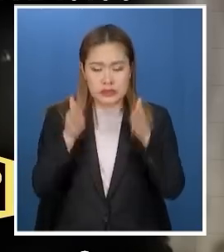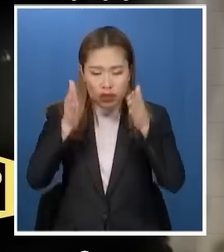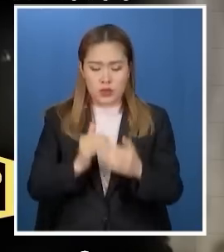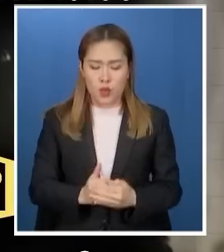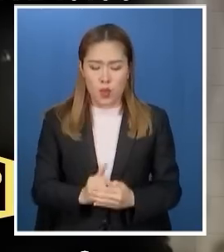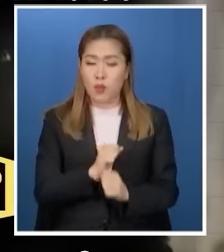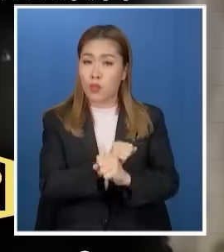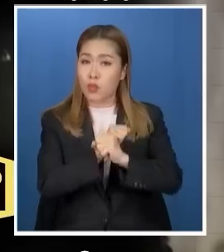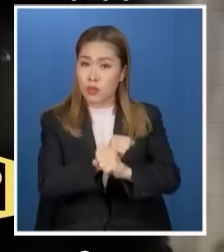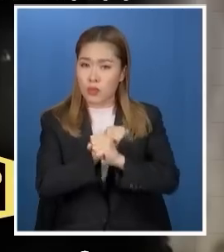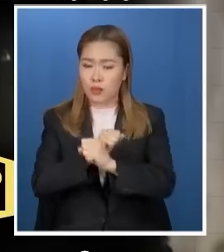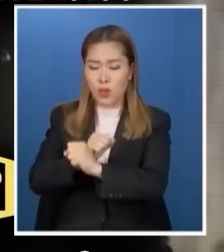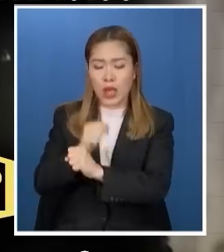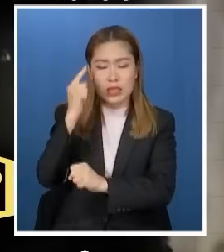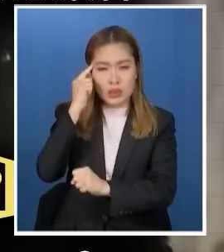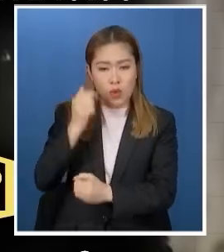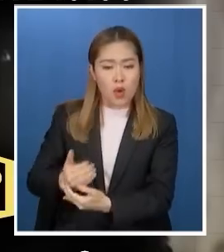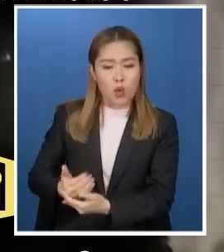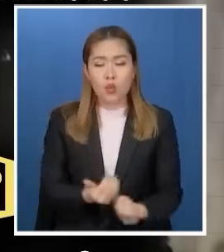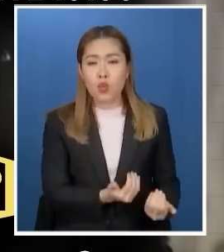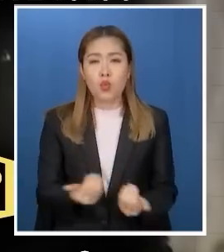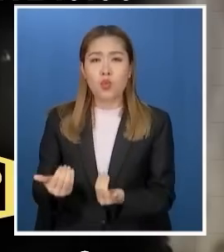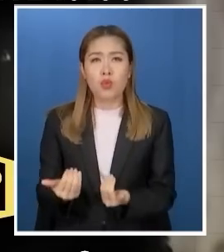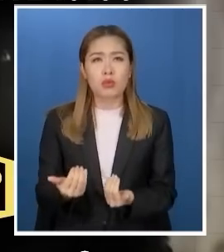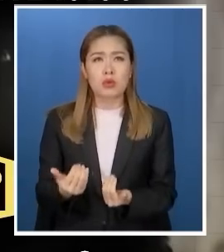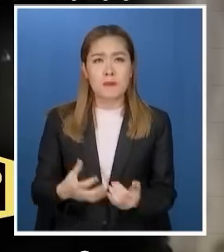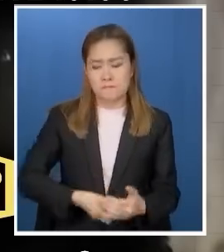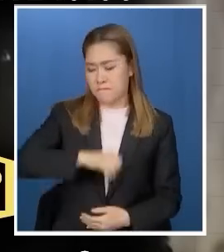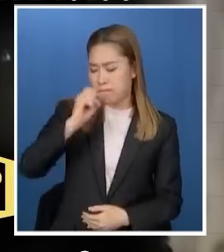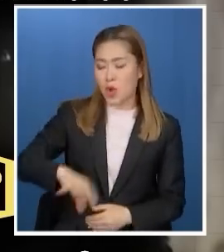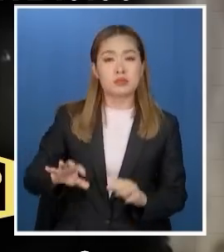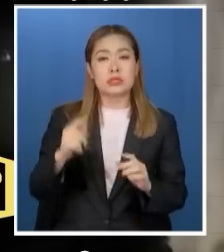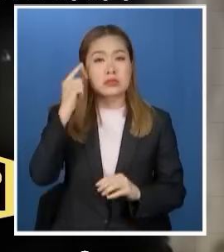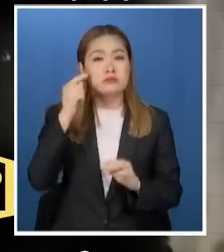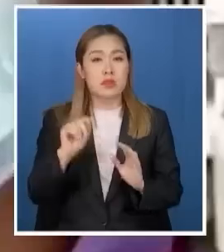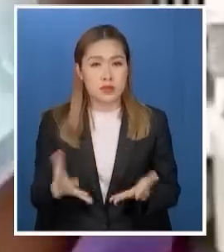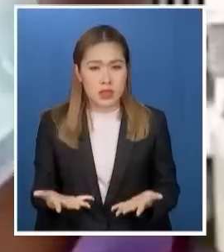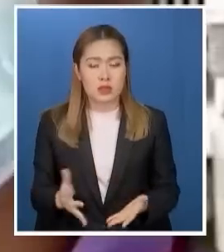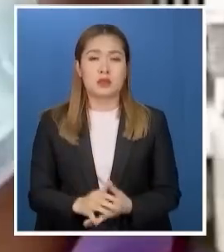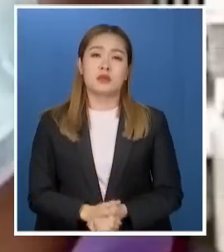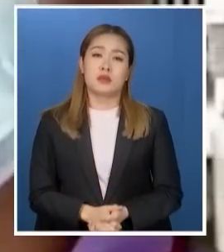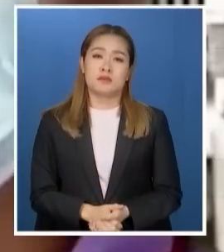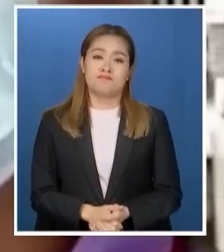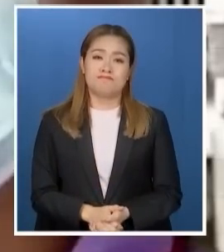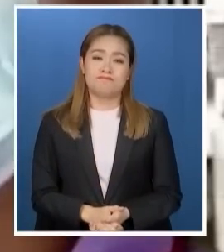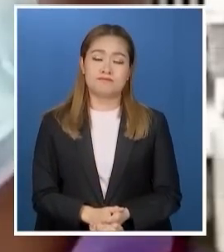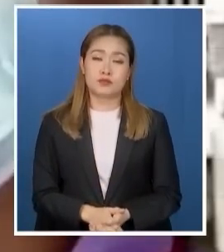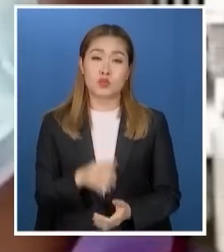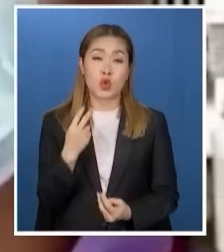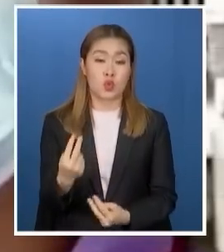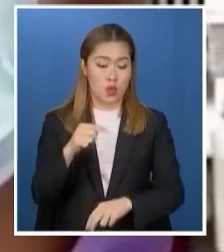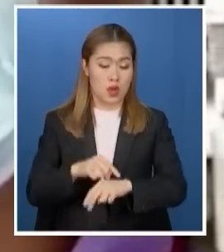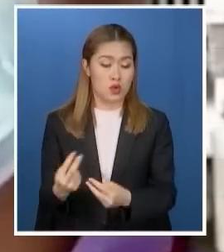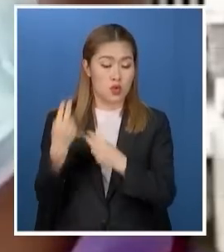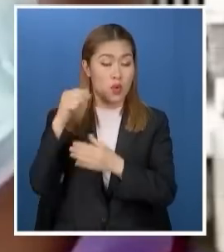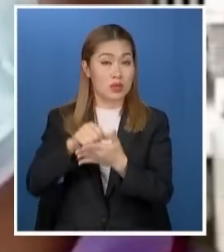จเก็บเอาไว้นะคิดว่ามีไม่เคยคิดว่าจะไปเอาเขาออกมาเลยแล้วก็มีการบอกว่าถามว่าถ้ากลับไปได้